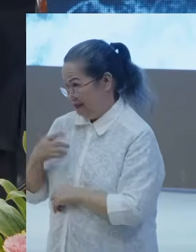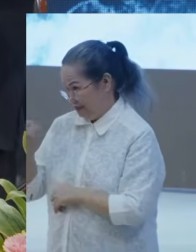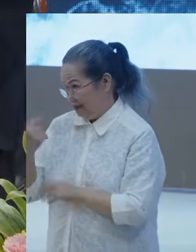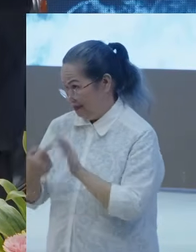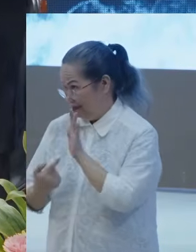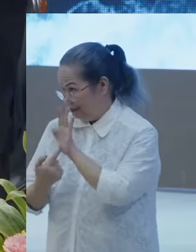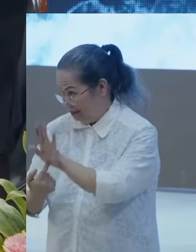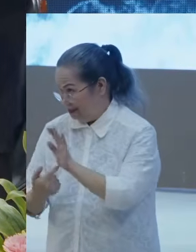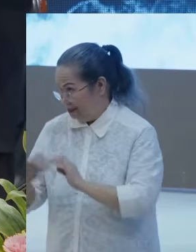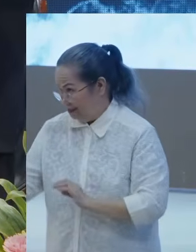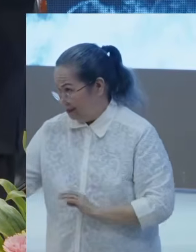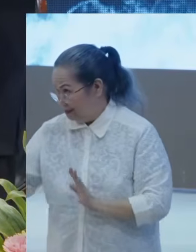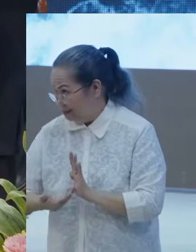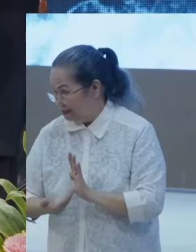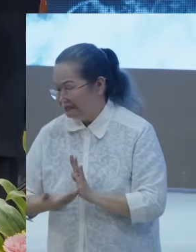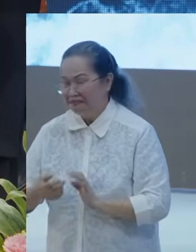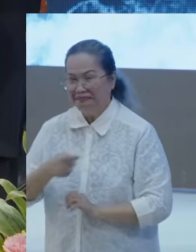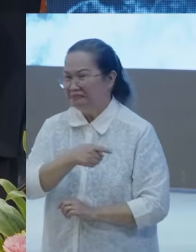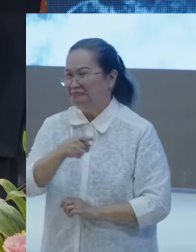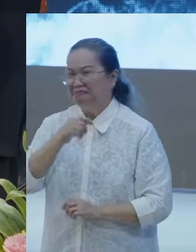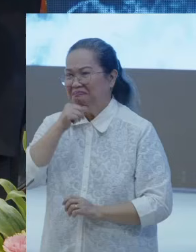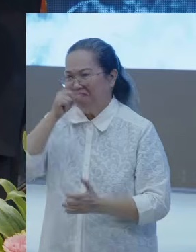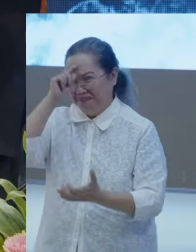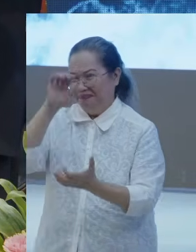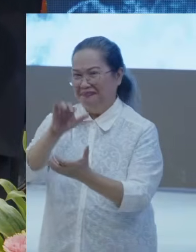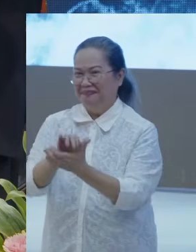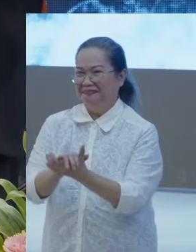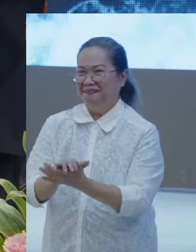nila talaga paniniwalaan.